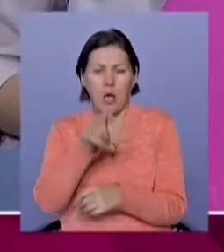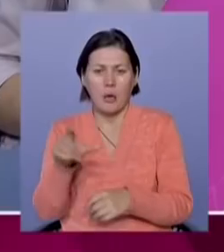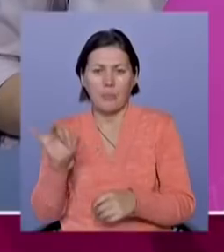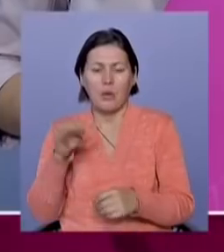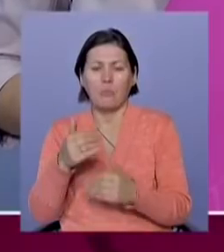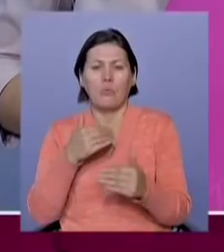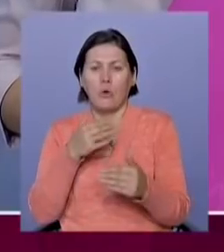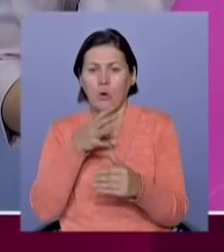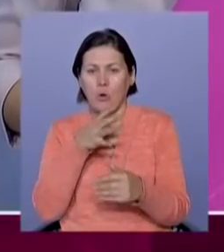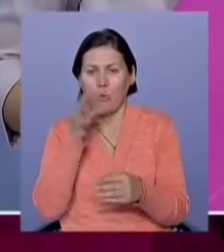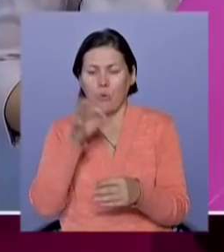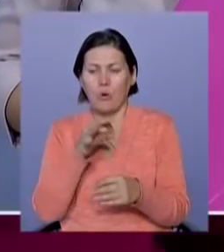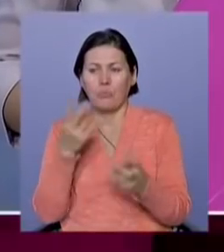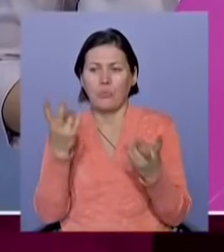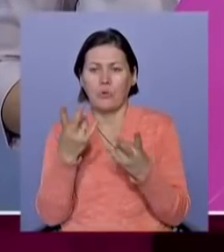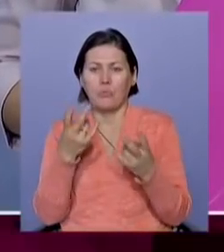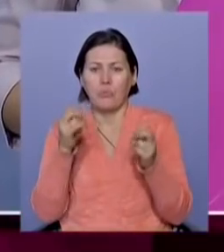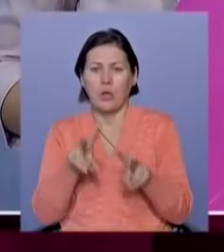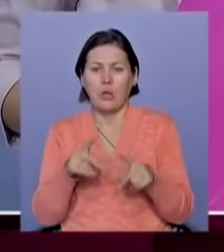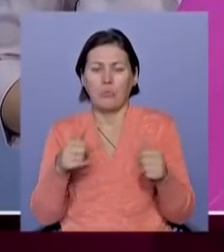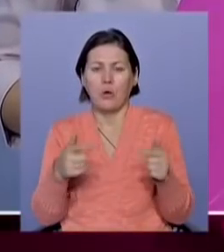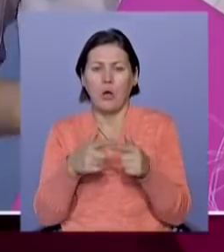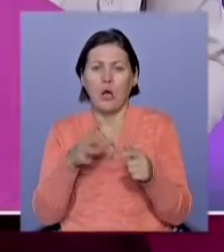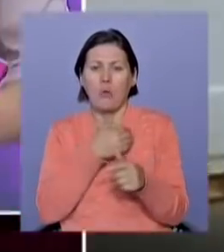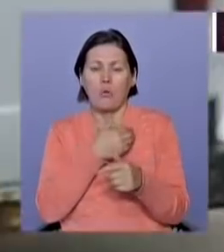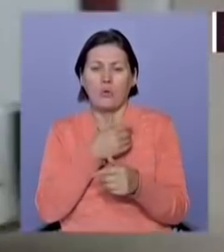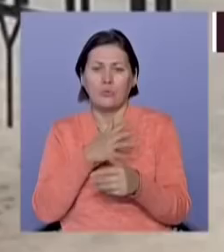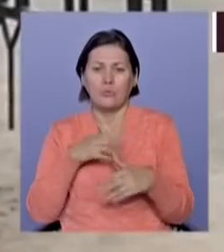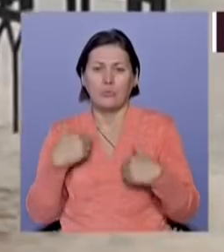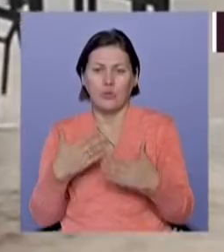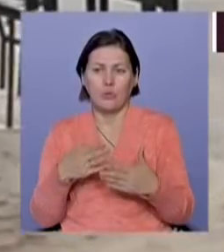Алдағы уақытта бұл жөнінде тиісті орындарға ұсыныстар тастамақ.